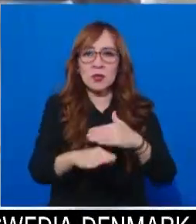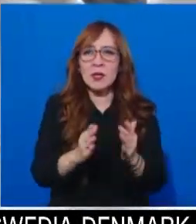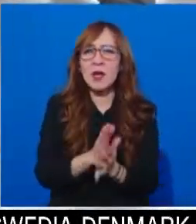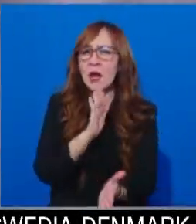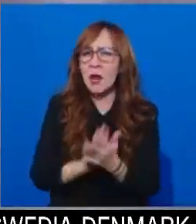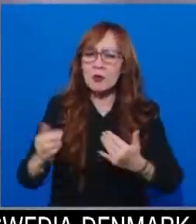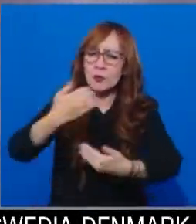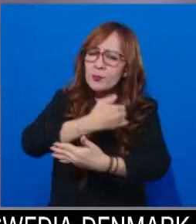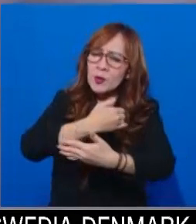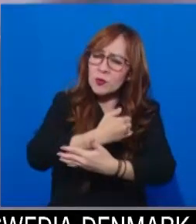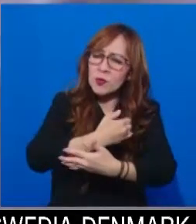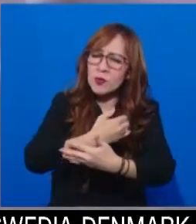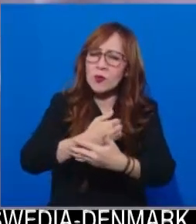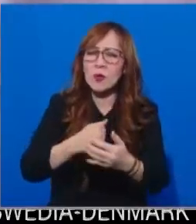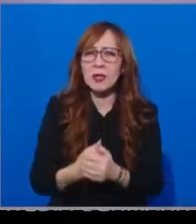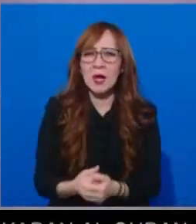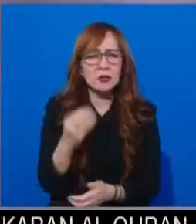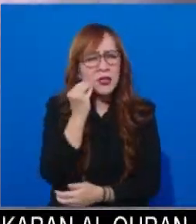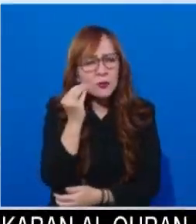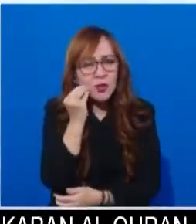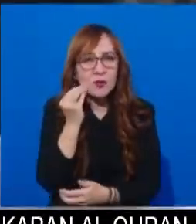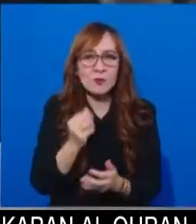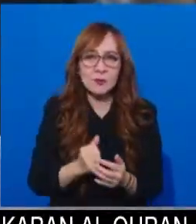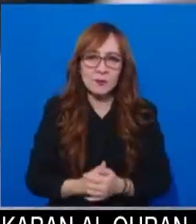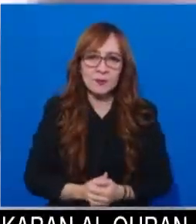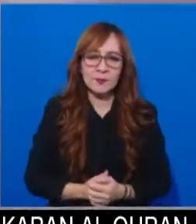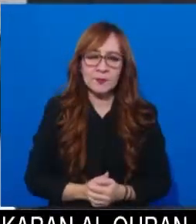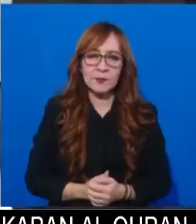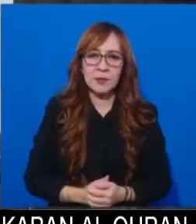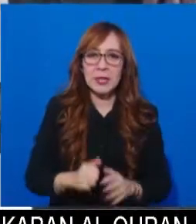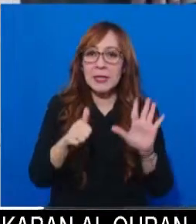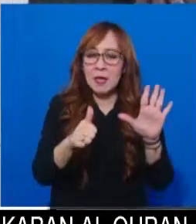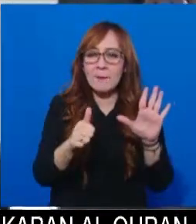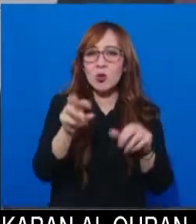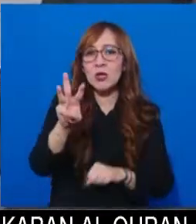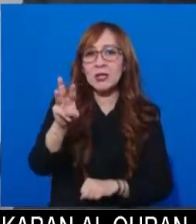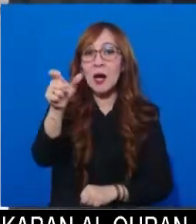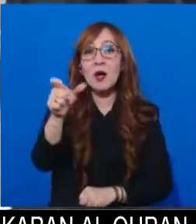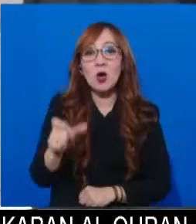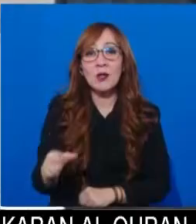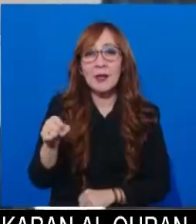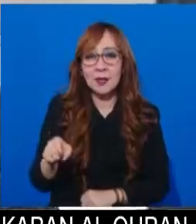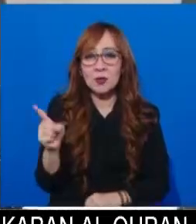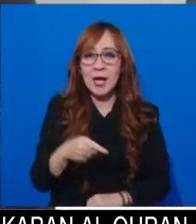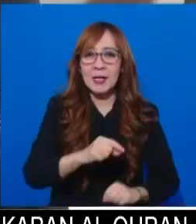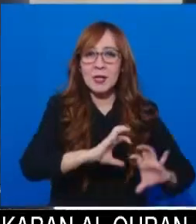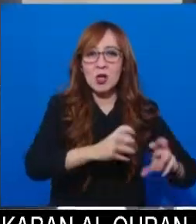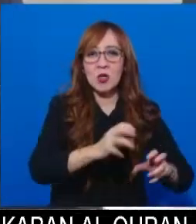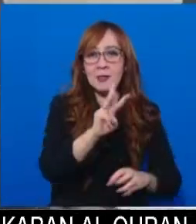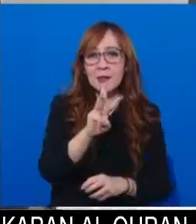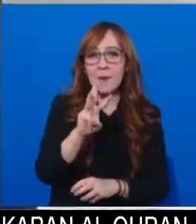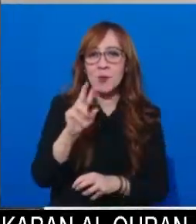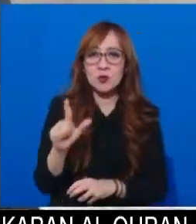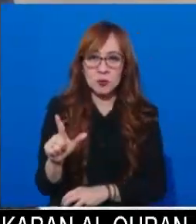menciumi kerabat mereka yang baru pulang berhaji. 63 anggota jemaah haji ini berasal dari kloter